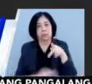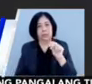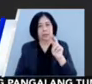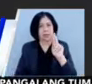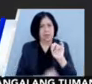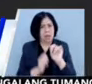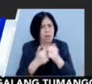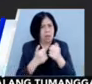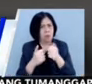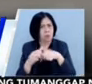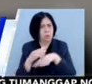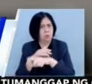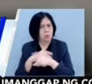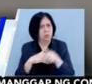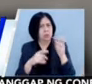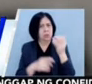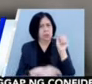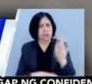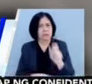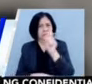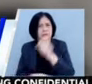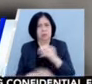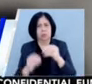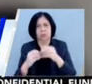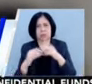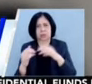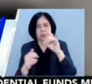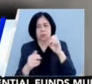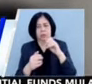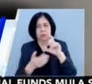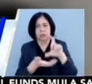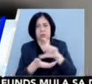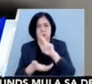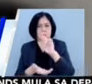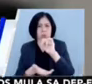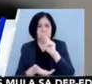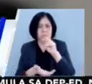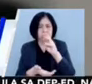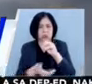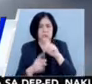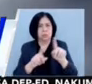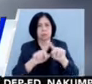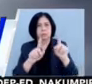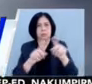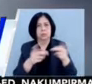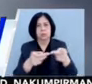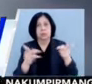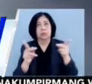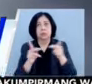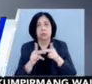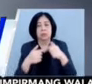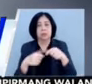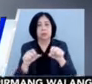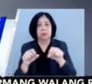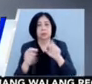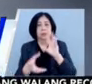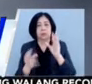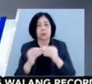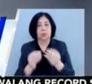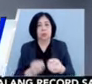ilang individual. Mayigit 100 depleted uranium ang nakumpiska sa magkakahiwalay na operasyon na ibinibenta sa kabuang halaga na